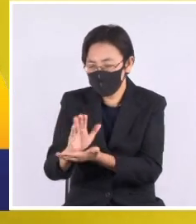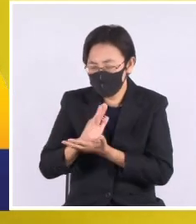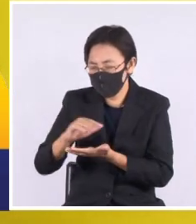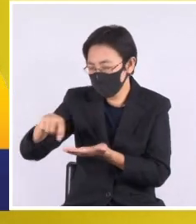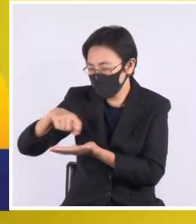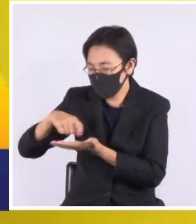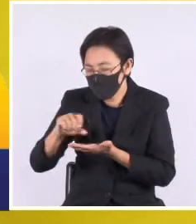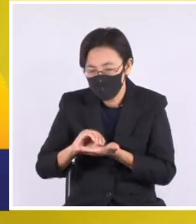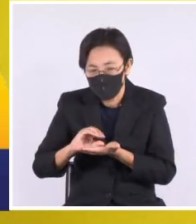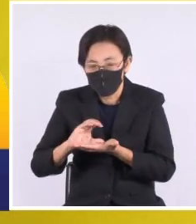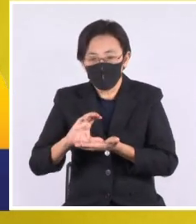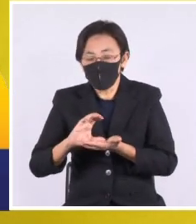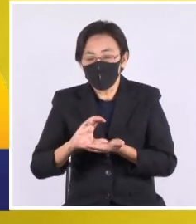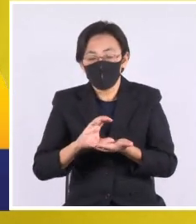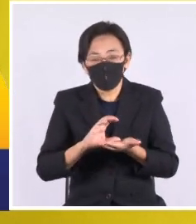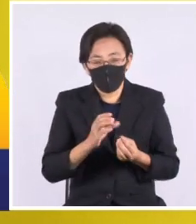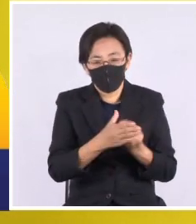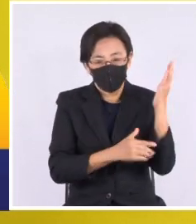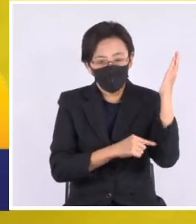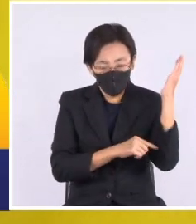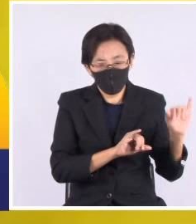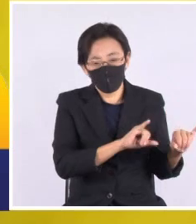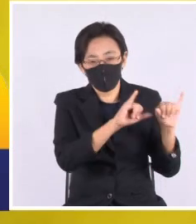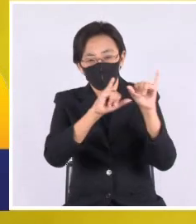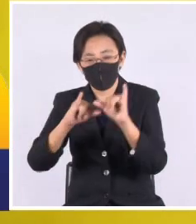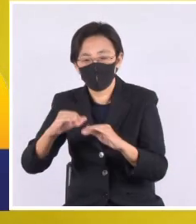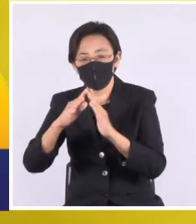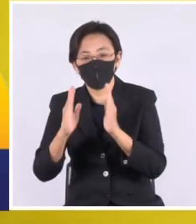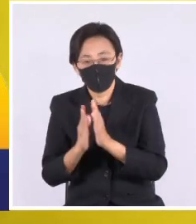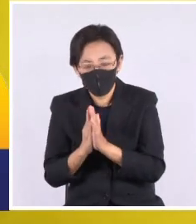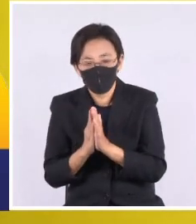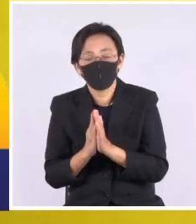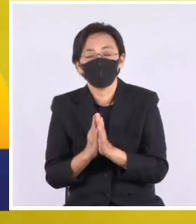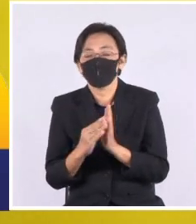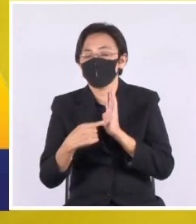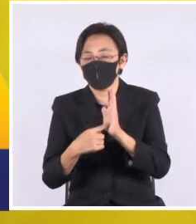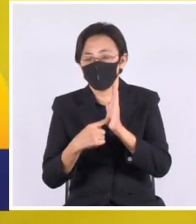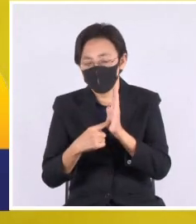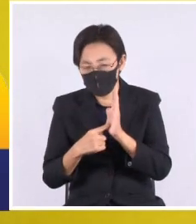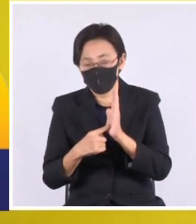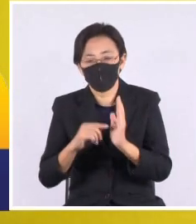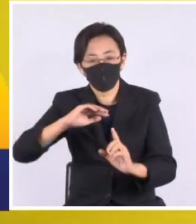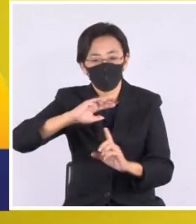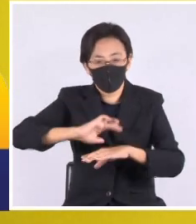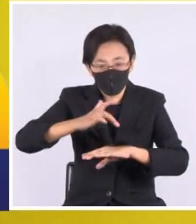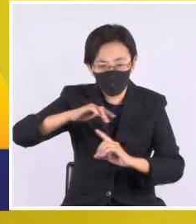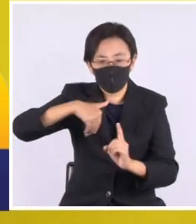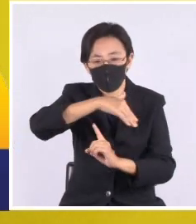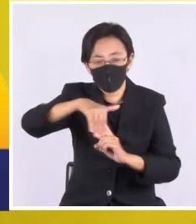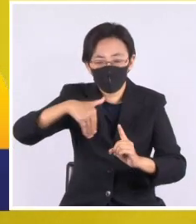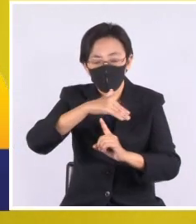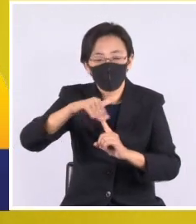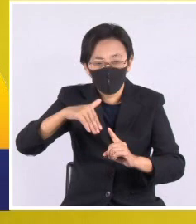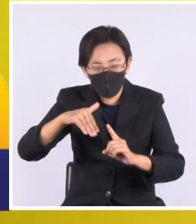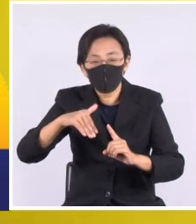อย่างไรก็ดีนะครับการดำเนินการตัวนะครับก็จะเป็นสัญลักษณ์ต่อสู้เพื่อสิ่งแวดล้อมนะครับเพื่อธรรมชาติโดยใช้จริงมั่น